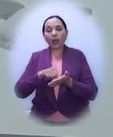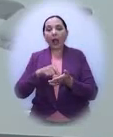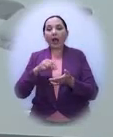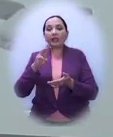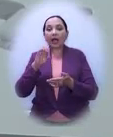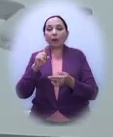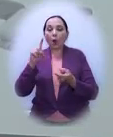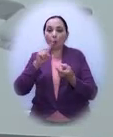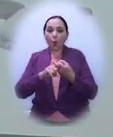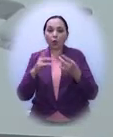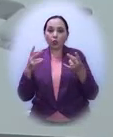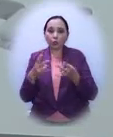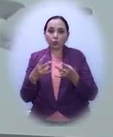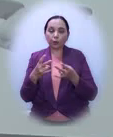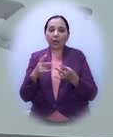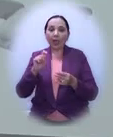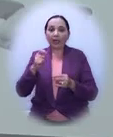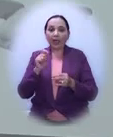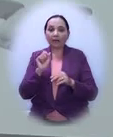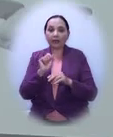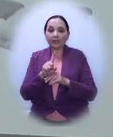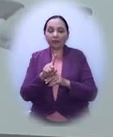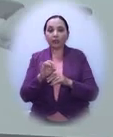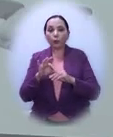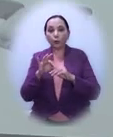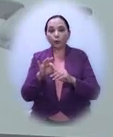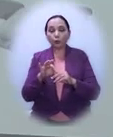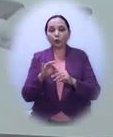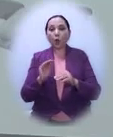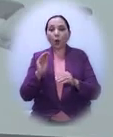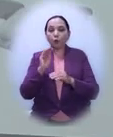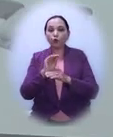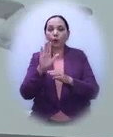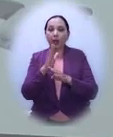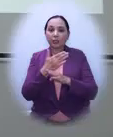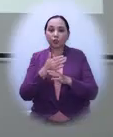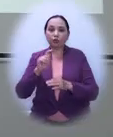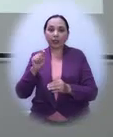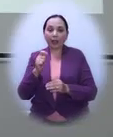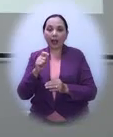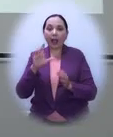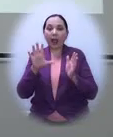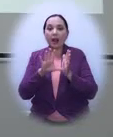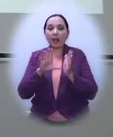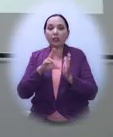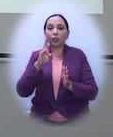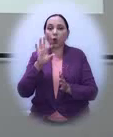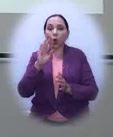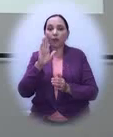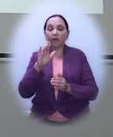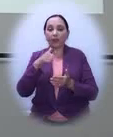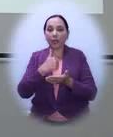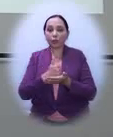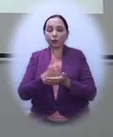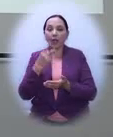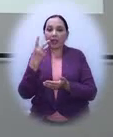tarmoqni bog'lash uchun kalit vazifasini o'tuvchi qo'shib ajratuvchi kalit. Elektr konvektorlar